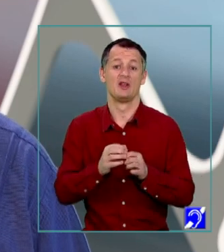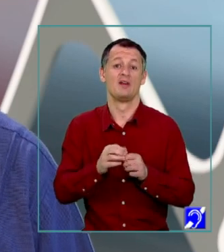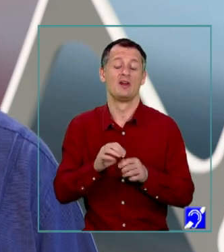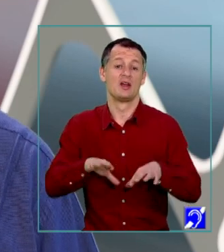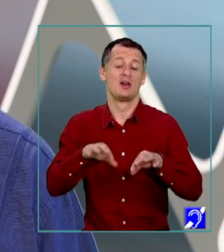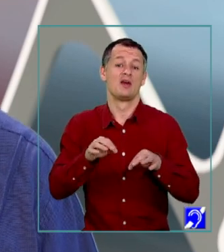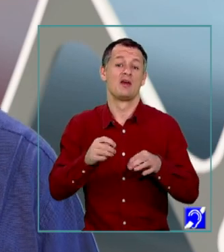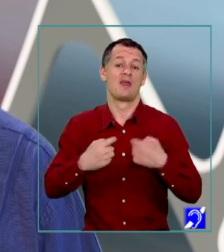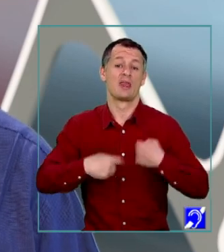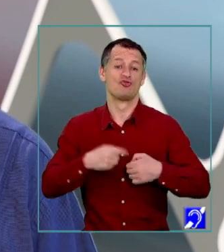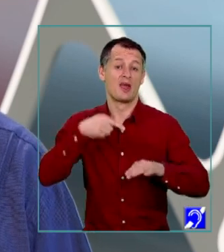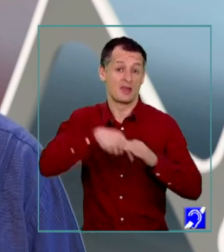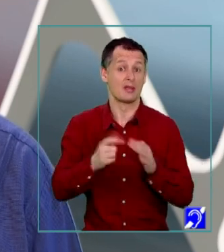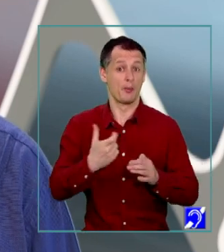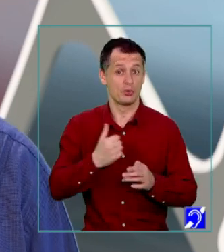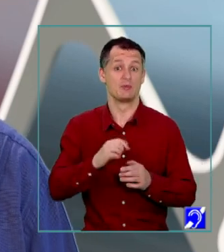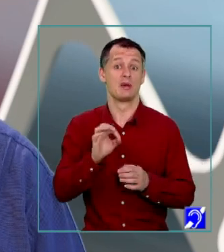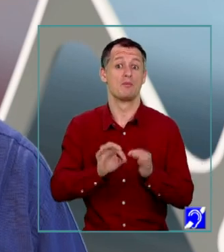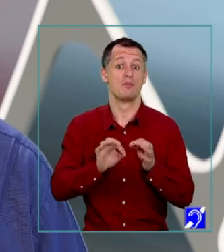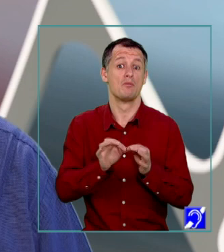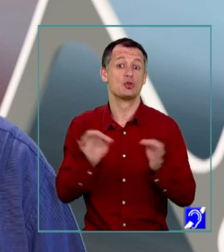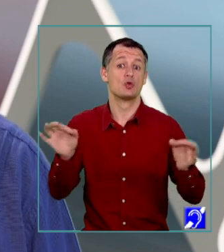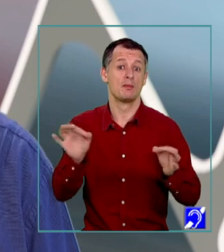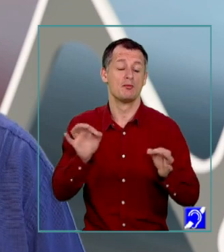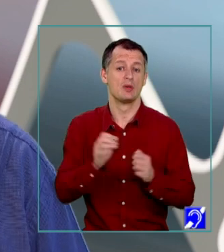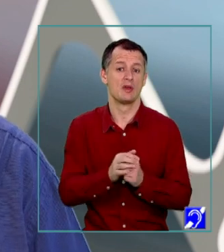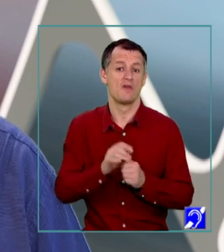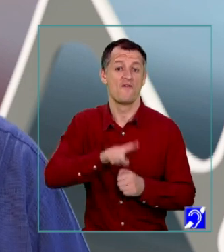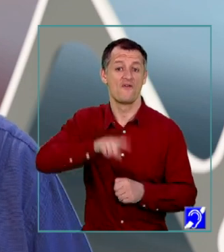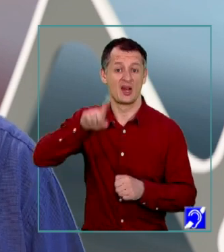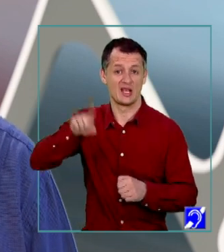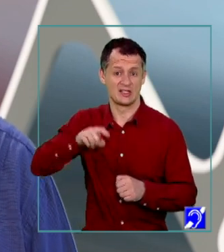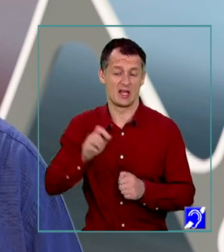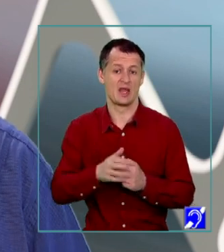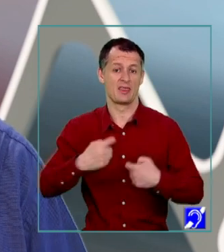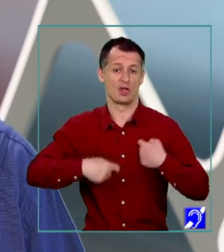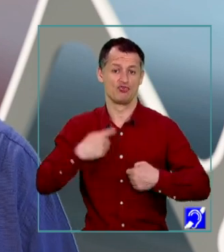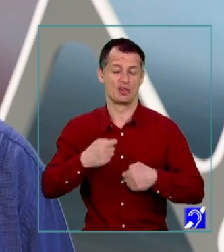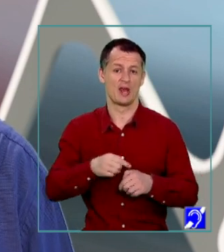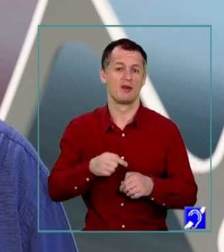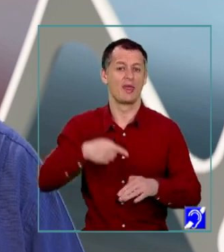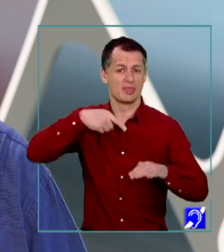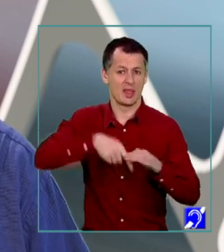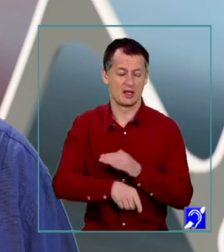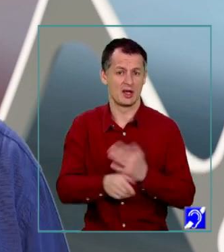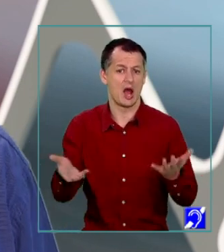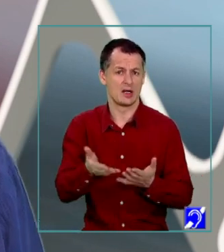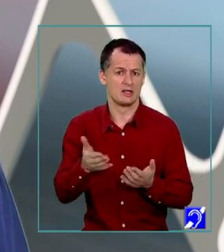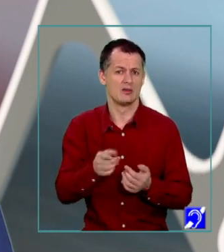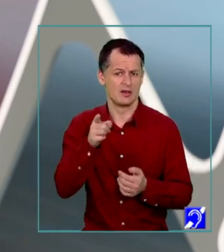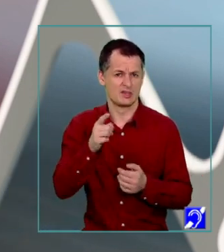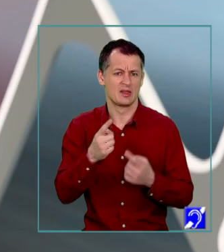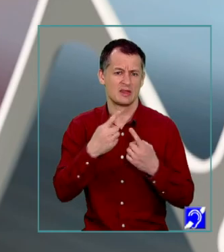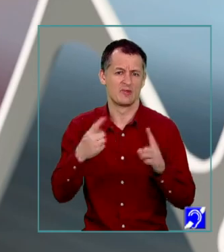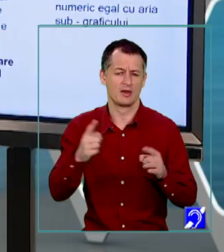schimb, să măsurăm variația energiei interne prin măsurarea parametrului extern care variază și care sunt corelați cu